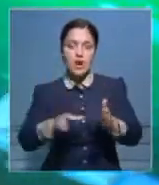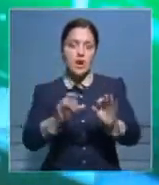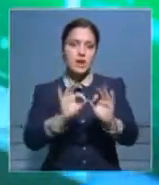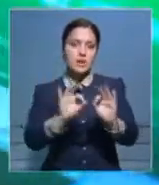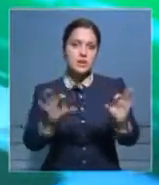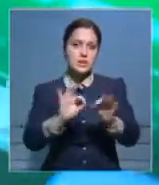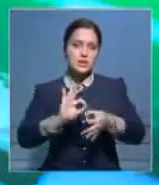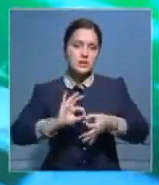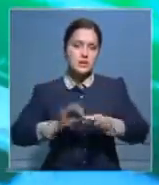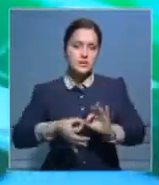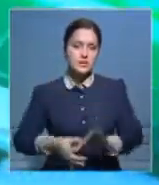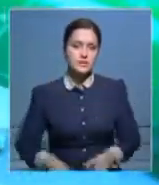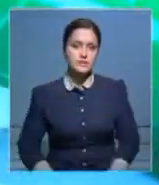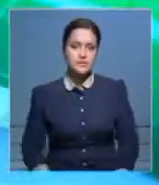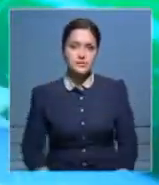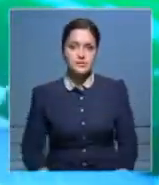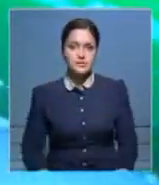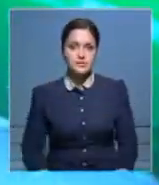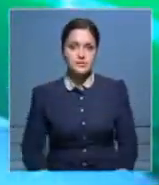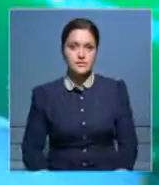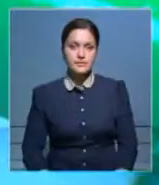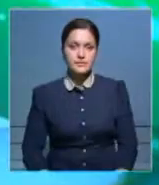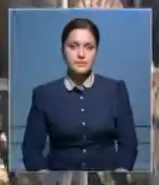эти показатели в Карагандинской области.